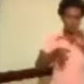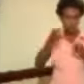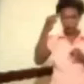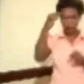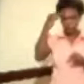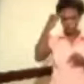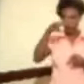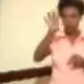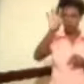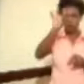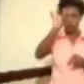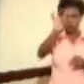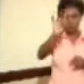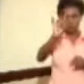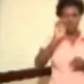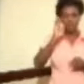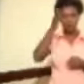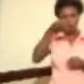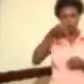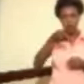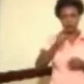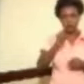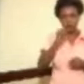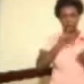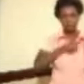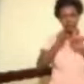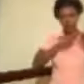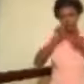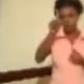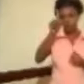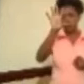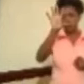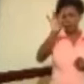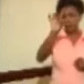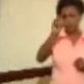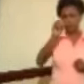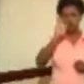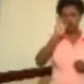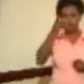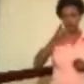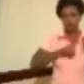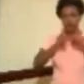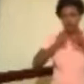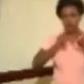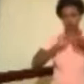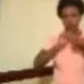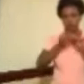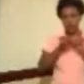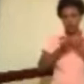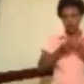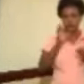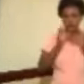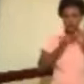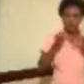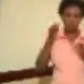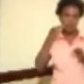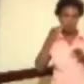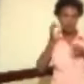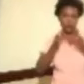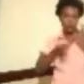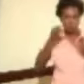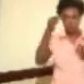vous voulez bailler support ou, vous faites étoile 180 étoiles 08 et puis vous mettez numéro thème là, nous sautons deux premiers